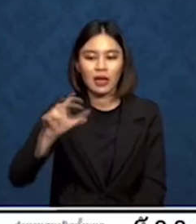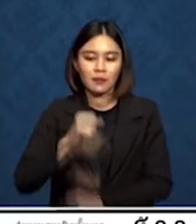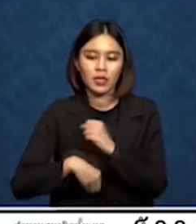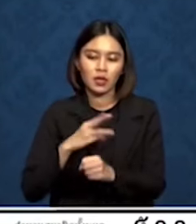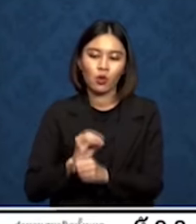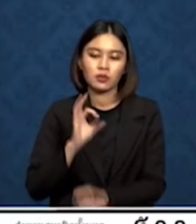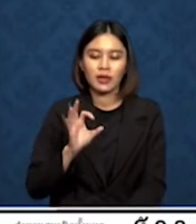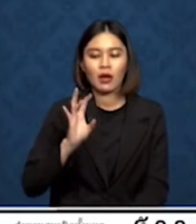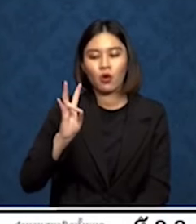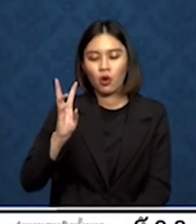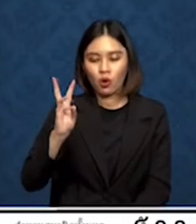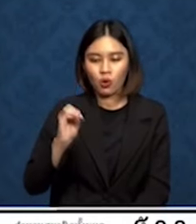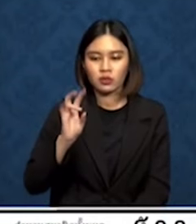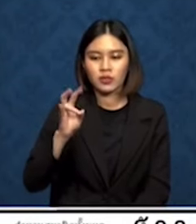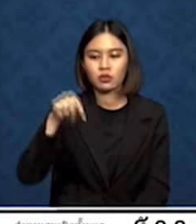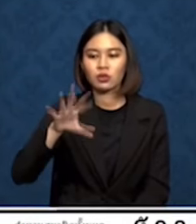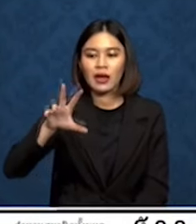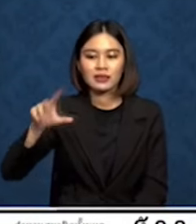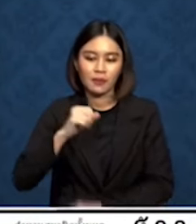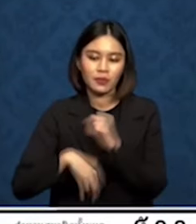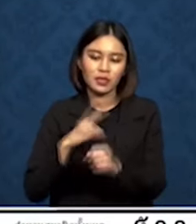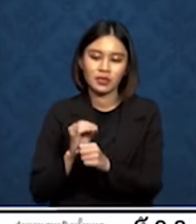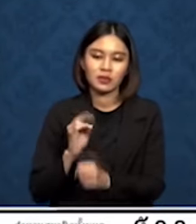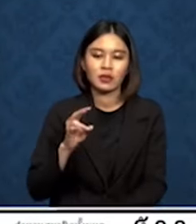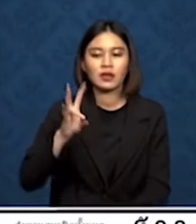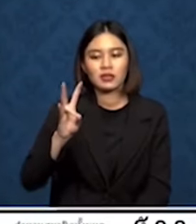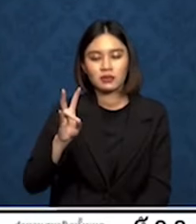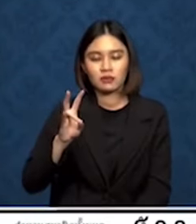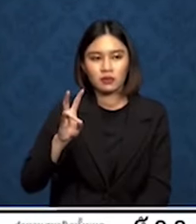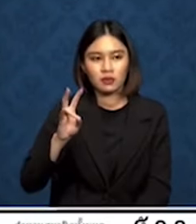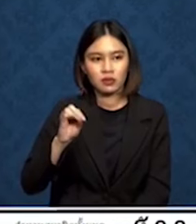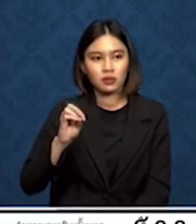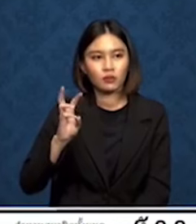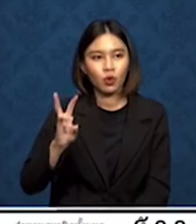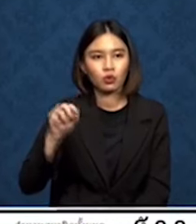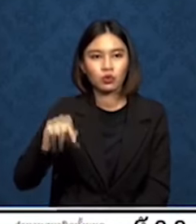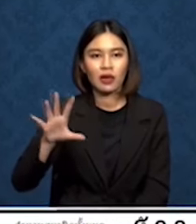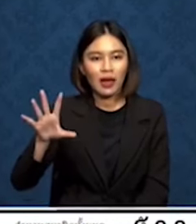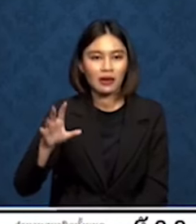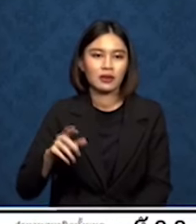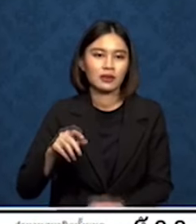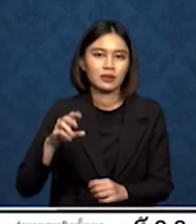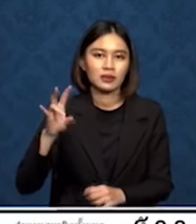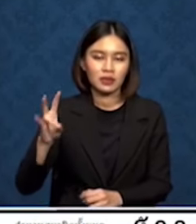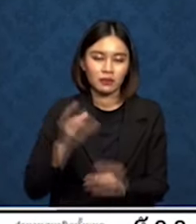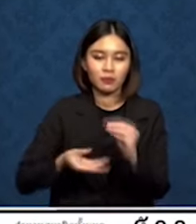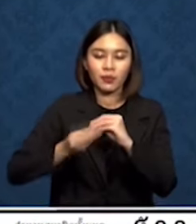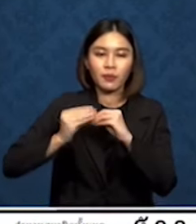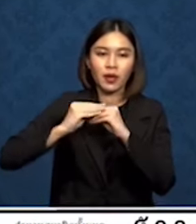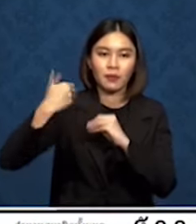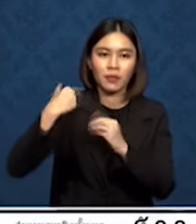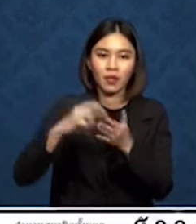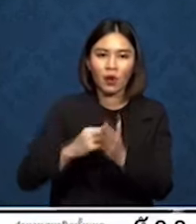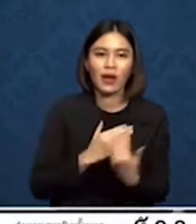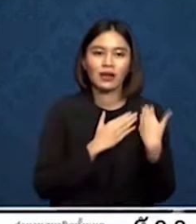ไป67.5พอปี 70ไป 67.5 7ก็สูงขึ้นไปเรื่อยๆนี่ก็คือ